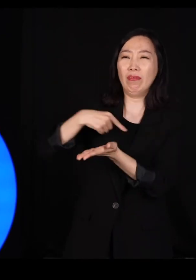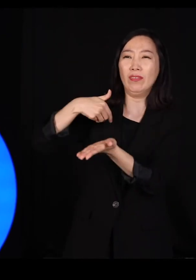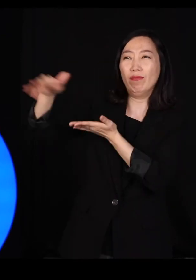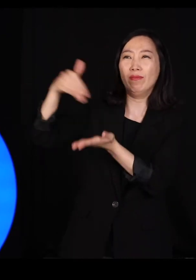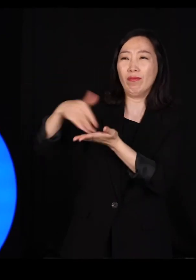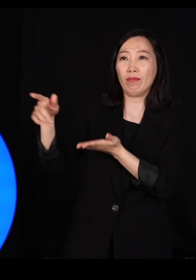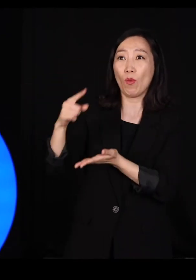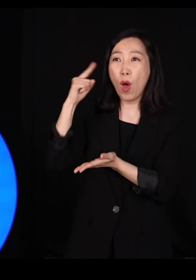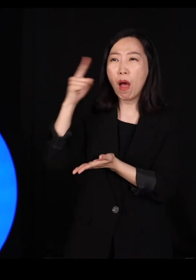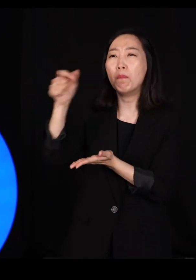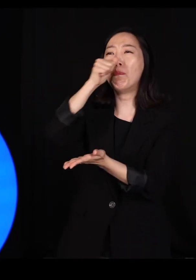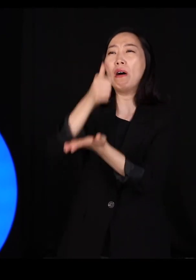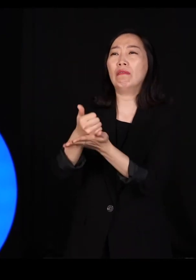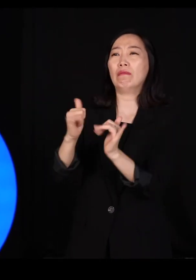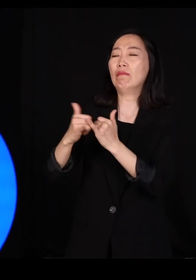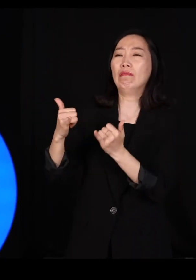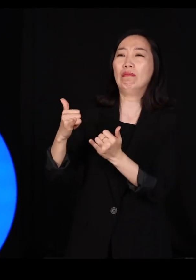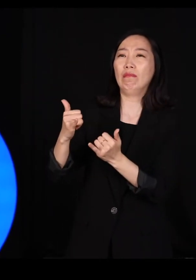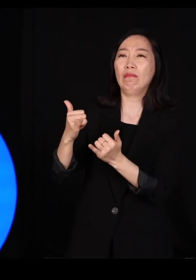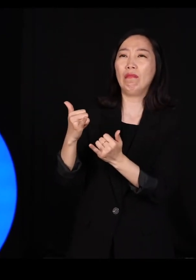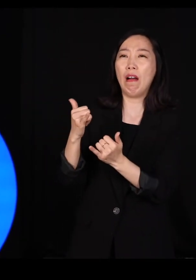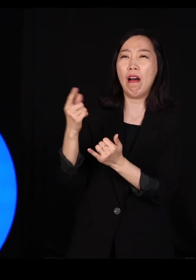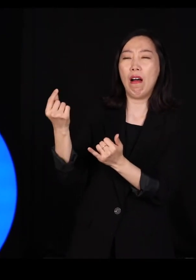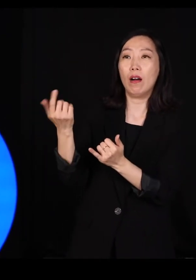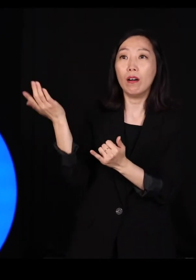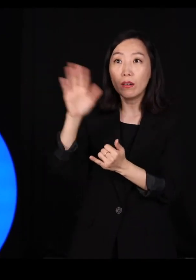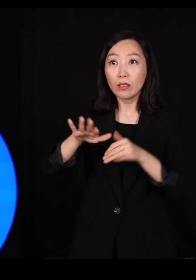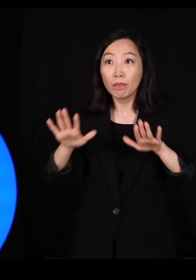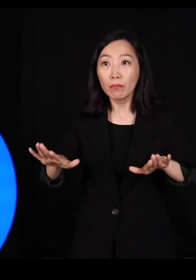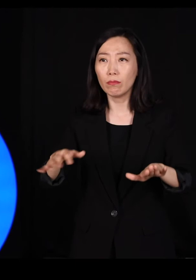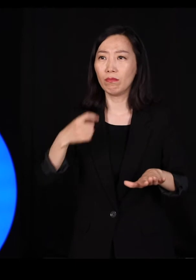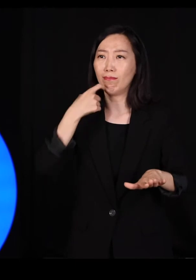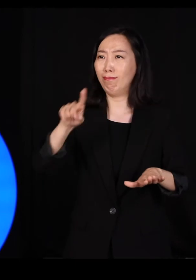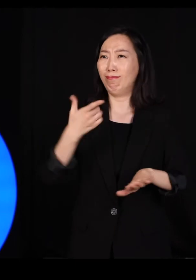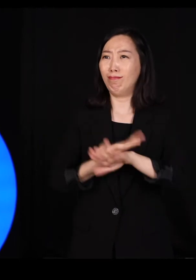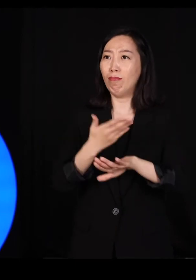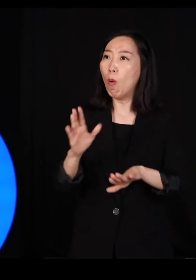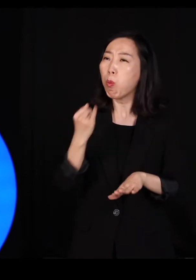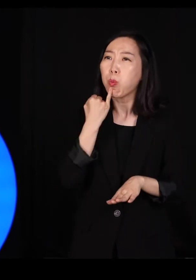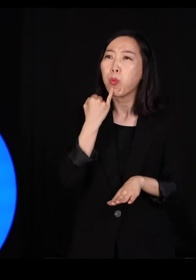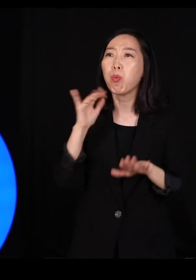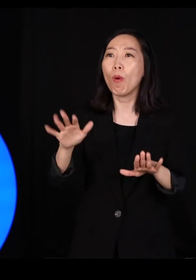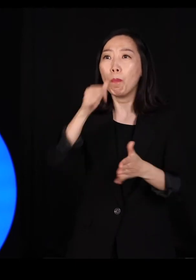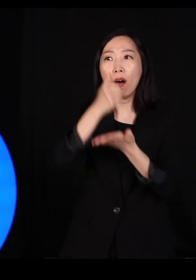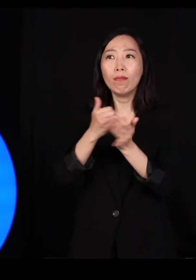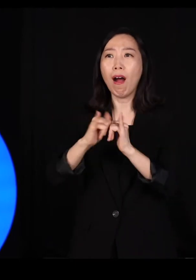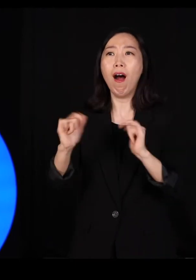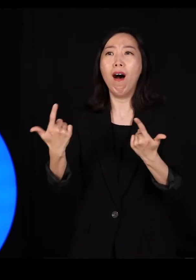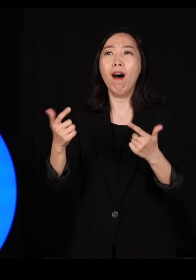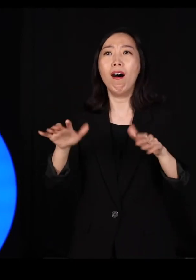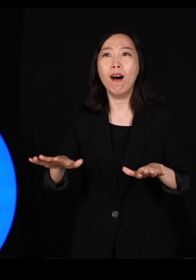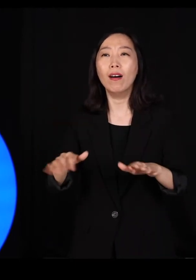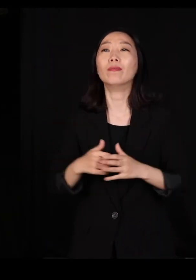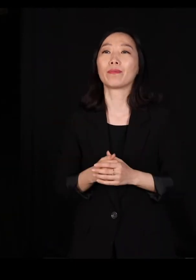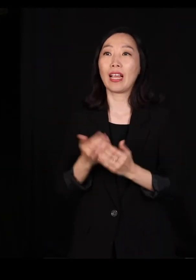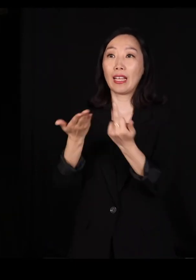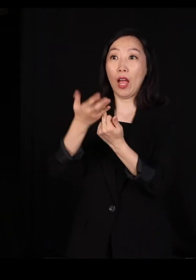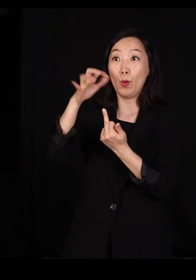안 된다. 저 사람들은 범죄자일 수 있다." 근데 지금은 전혀 그렇지 않은 게 밝혀졌지 않습니까?